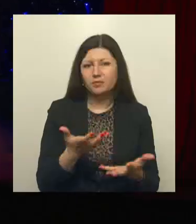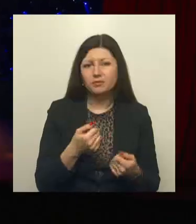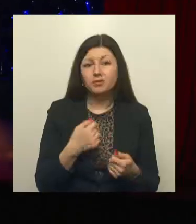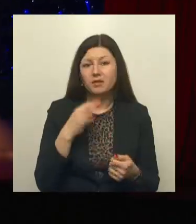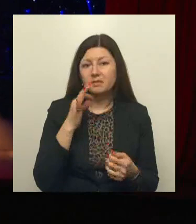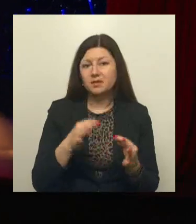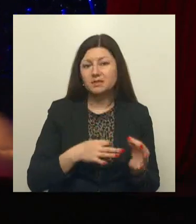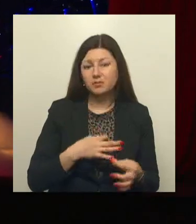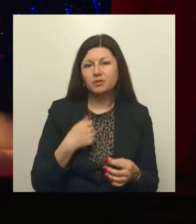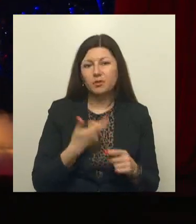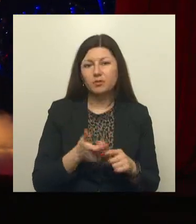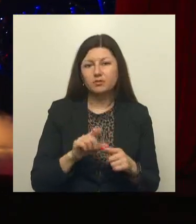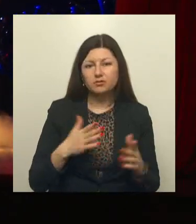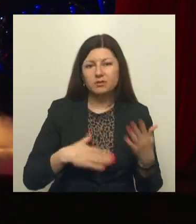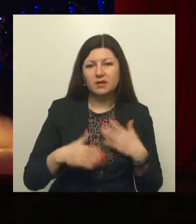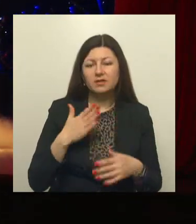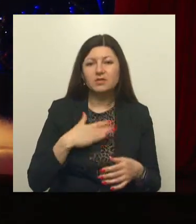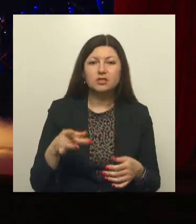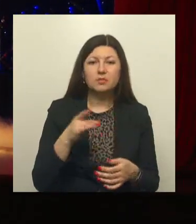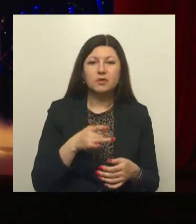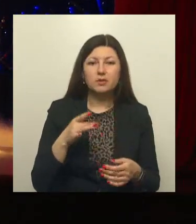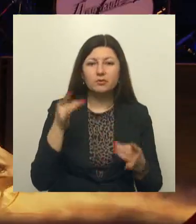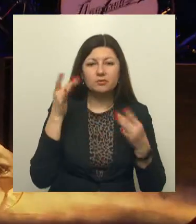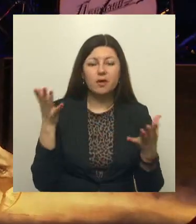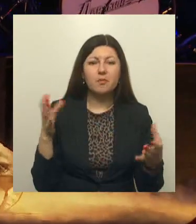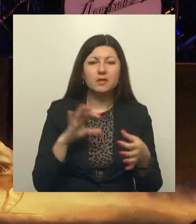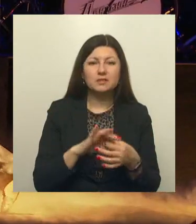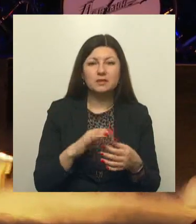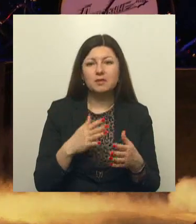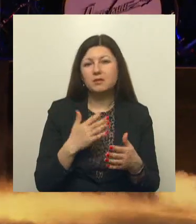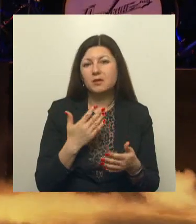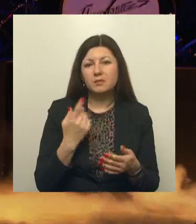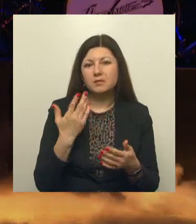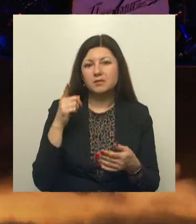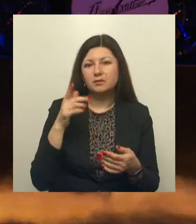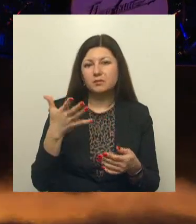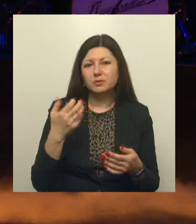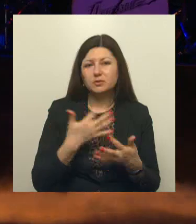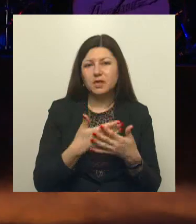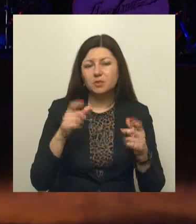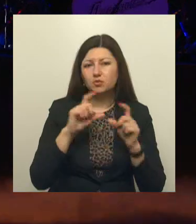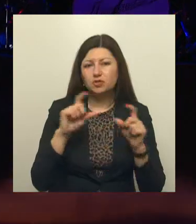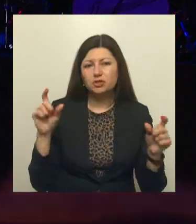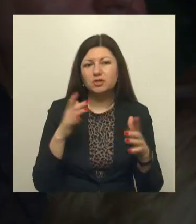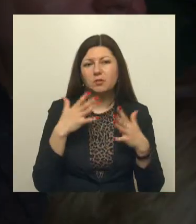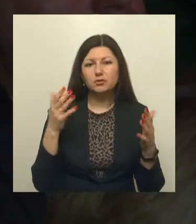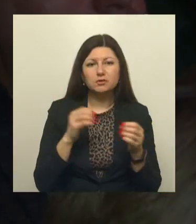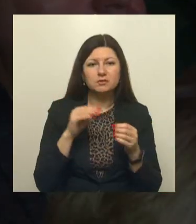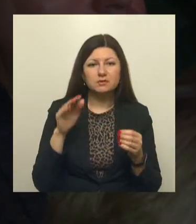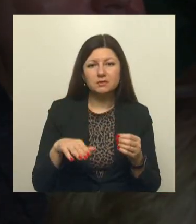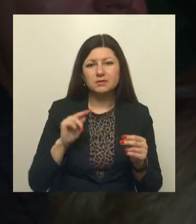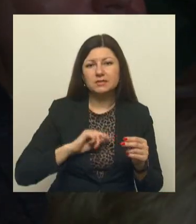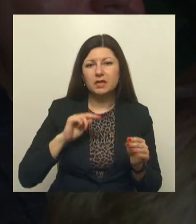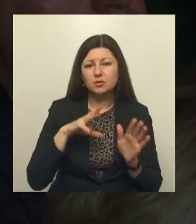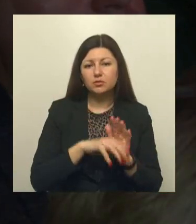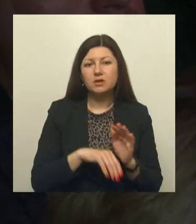рад. В нашем регионе сфера культуры объединяет почти 1500 учреждений, больше 10 тысяч сотрудников,